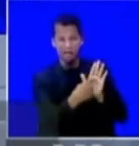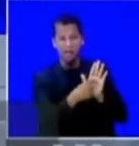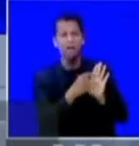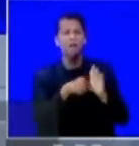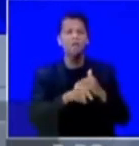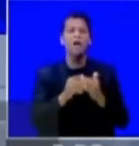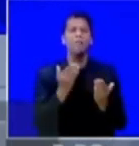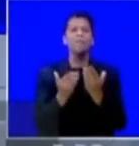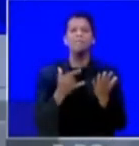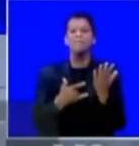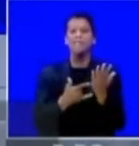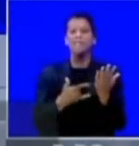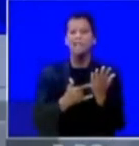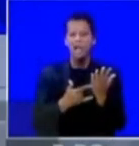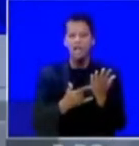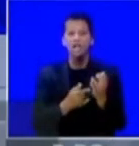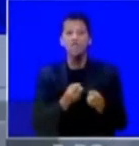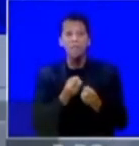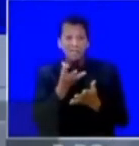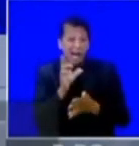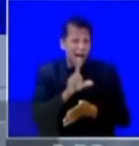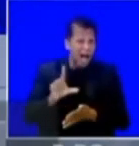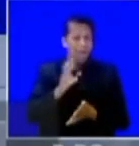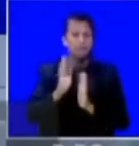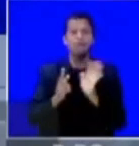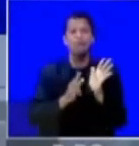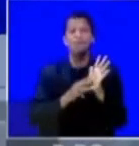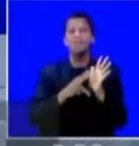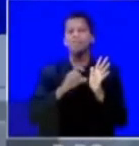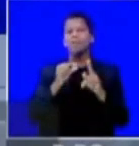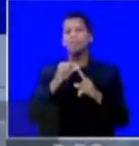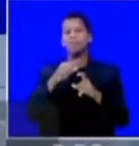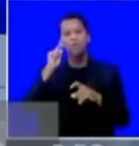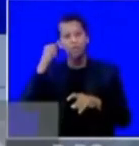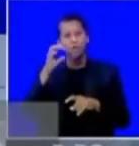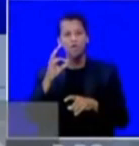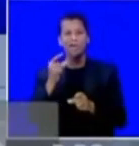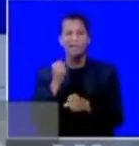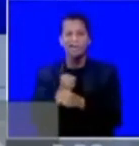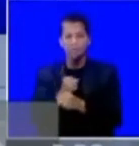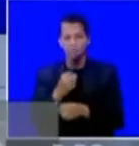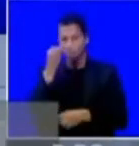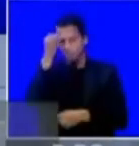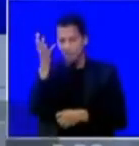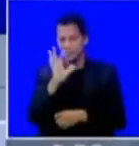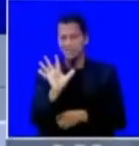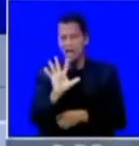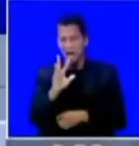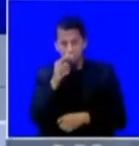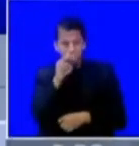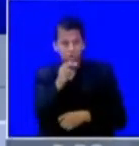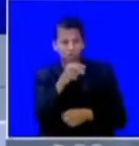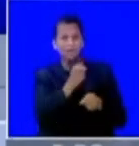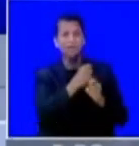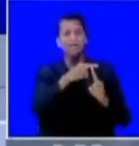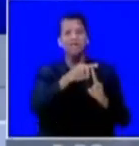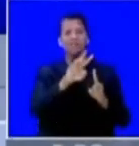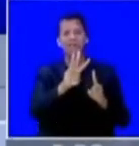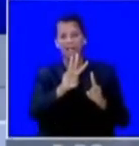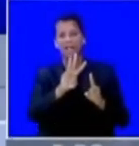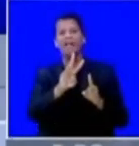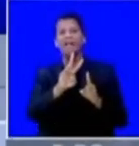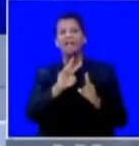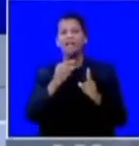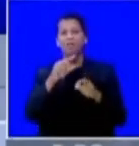melalui aplikasi uang digital Anda. Informasi lebih lengkap dapat diakses di mncpeduli.org. Jangan lupa untuk saksikan siaran digital GTV